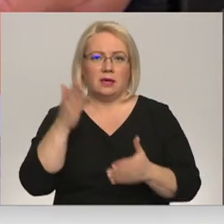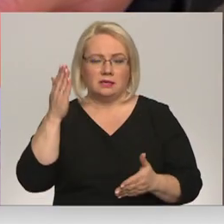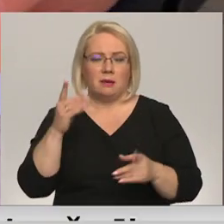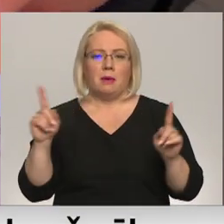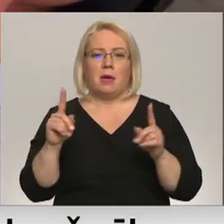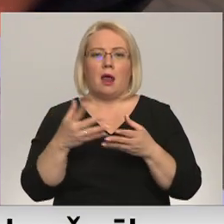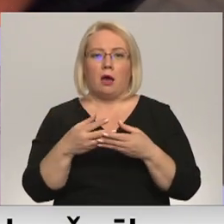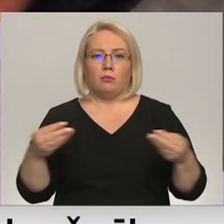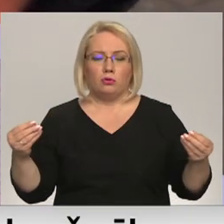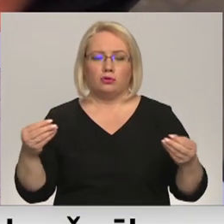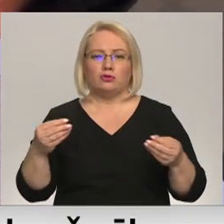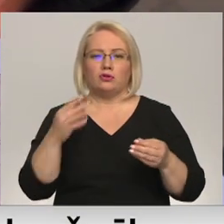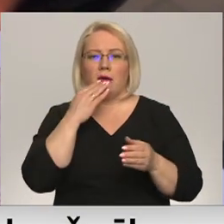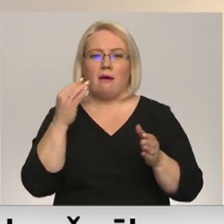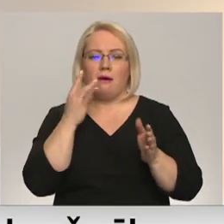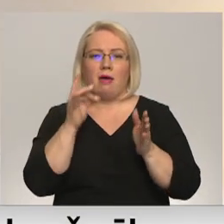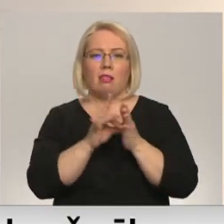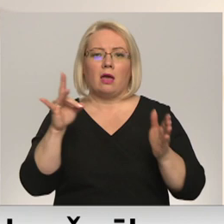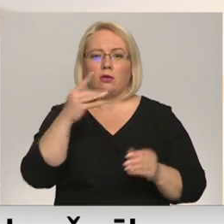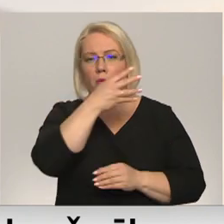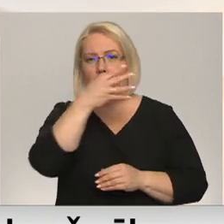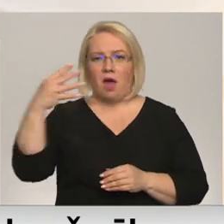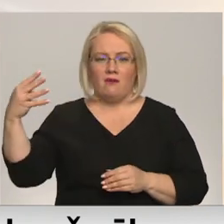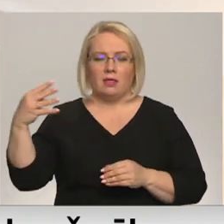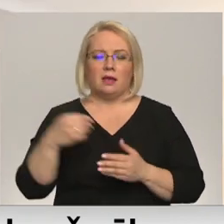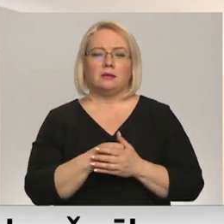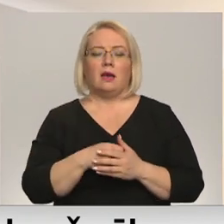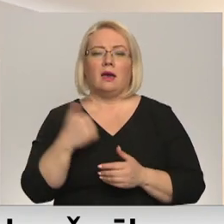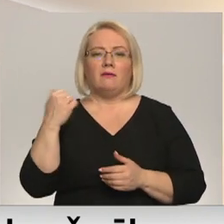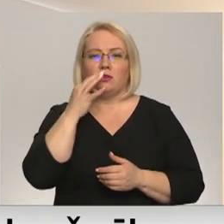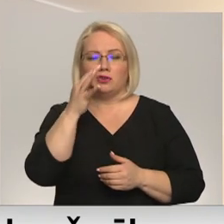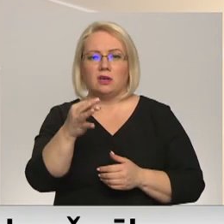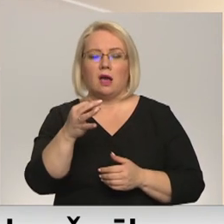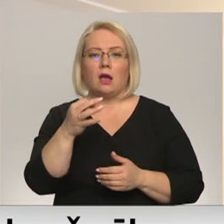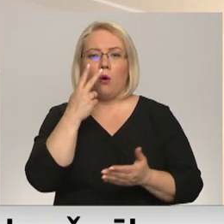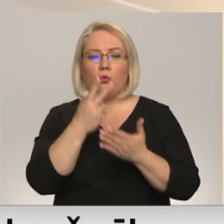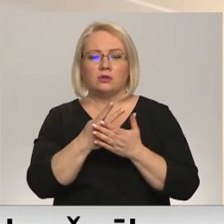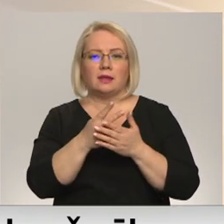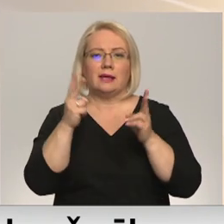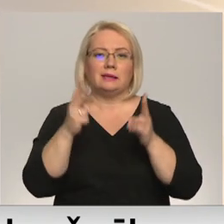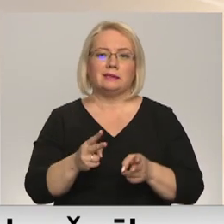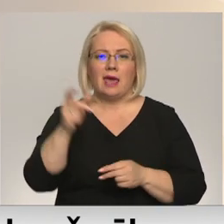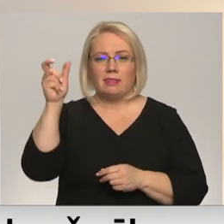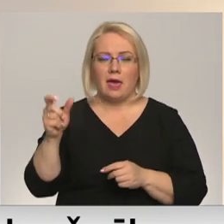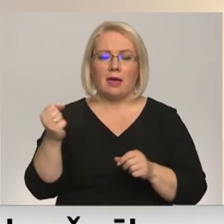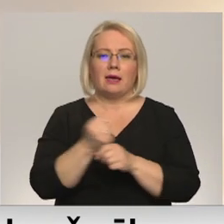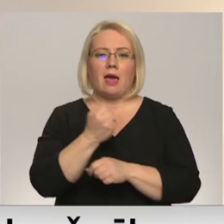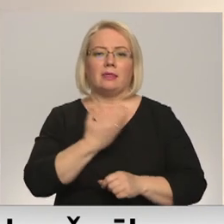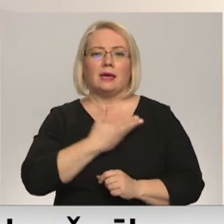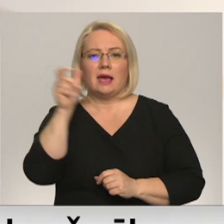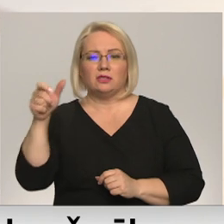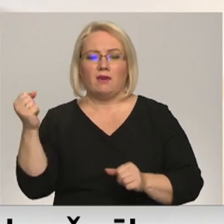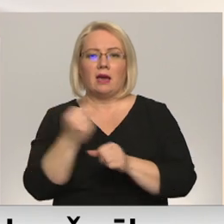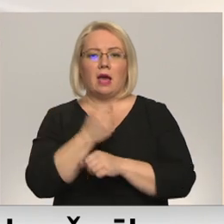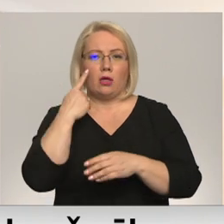apkusuši elektropārvades elementi. Es uzskatu, ka tur, zināmā mērā cietēja ir gan iedzīvotāji, gan doma, jo es uzskatu,